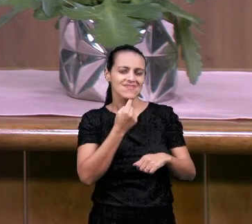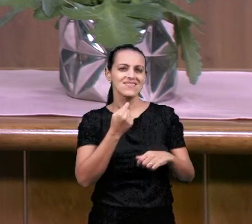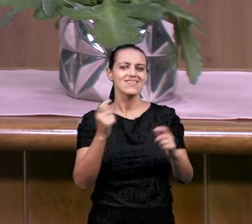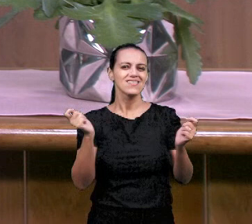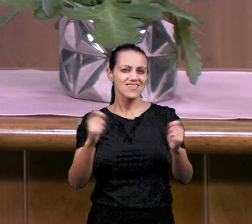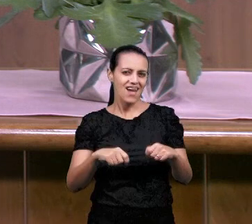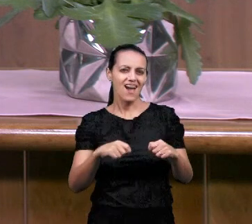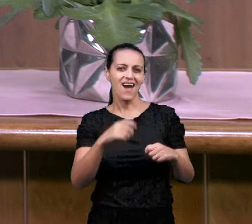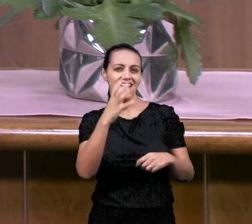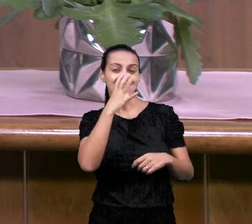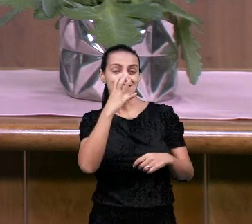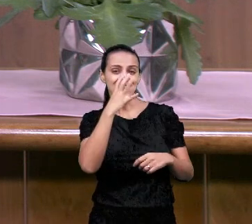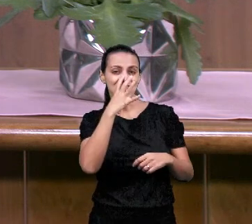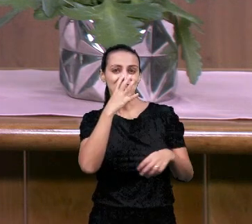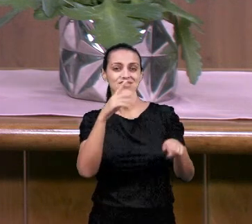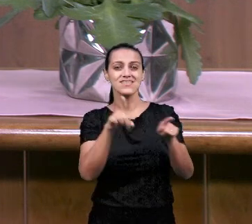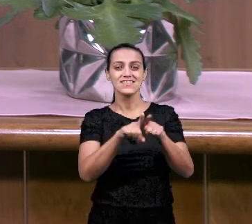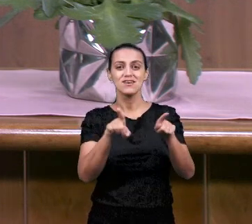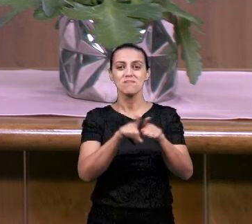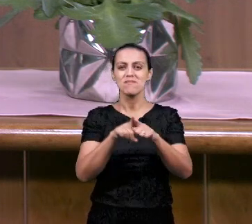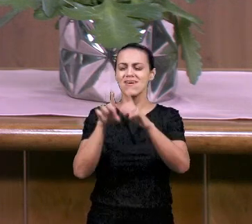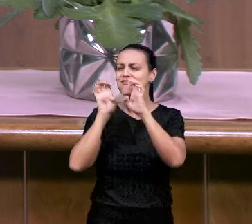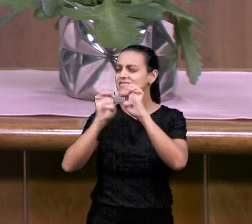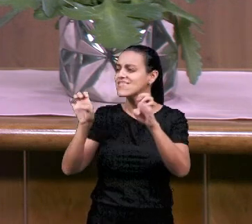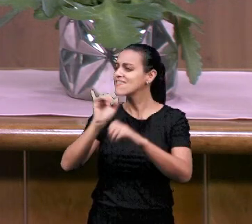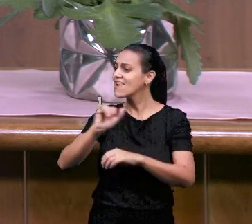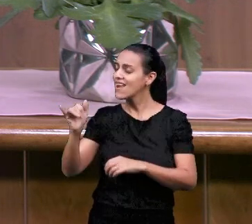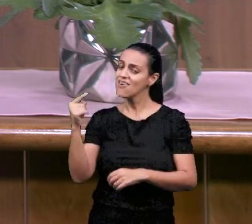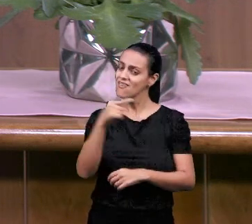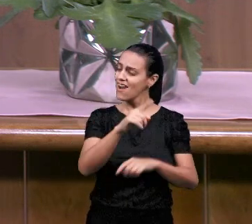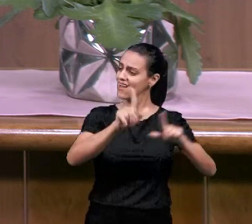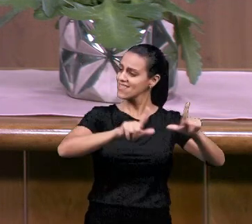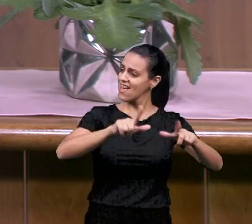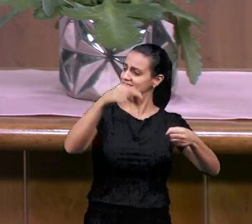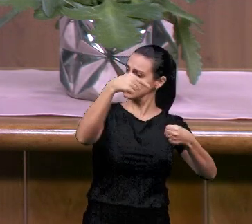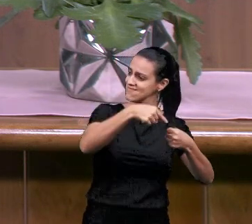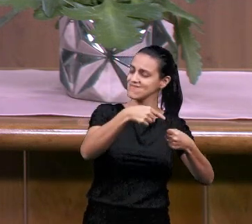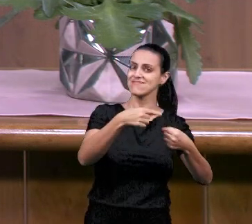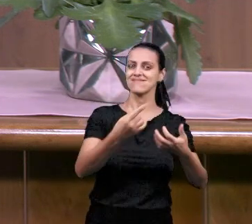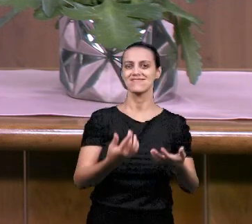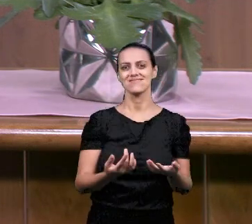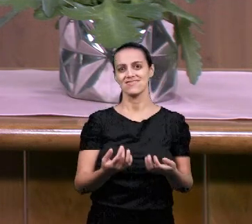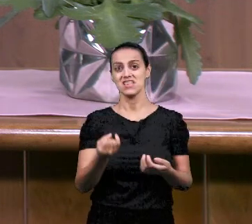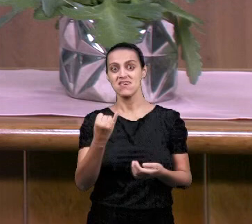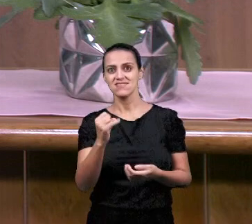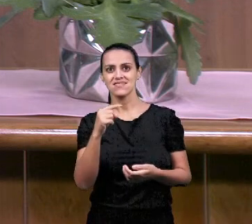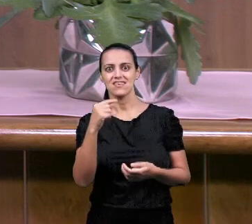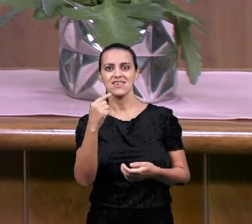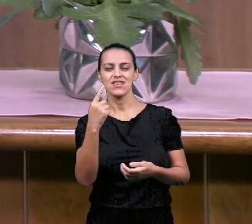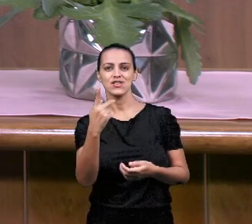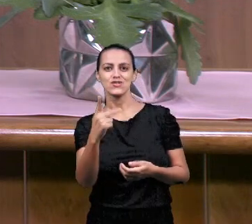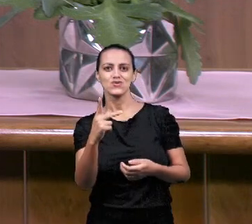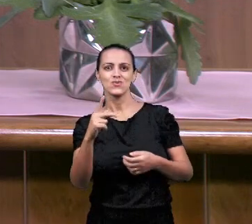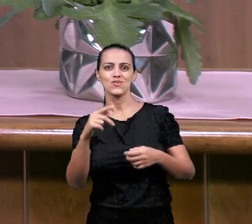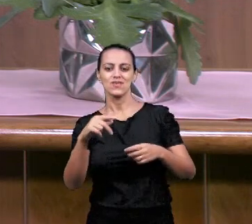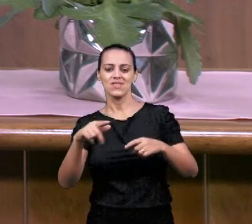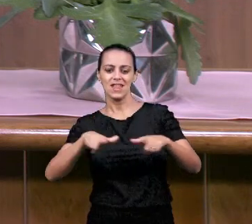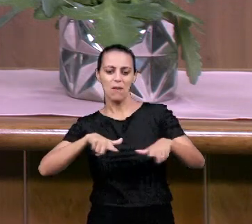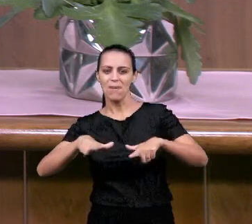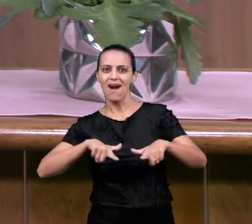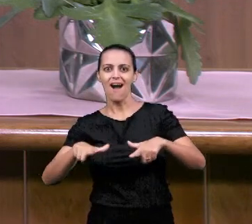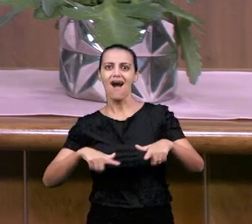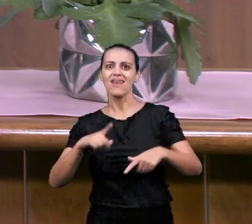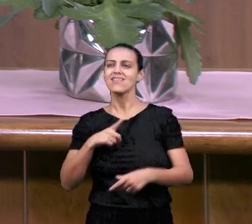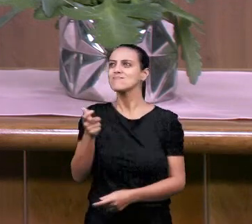minutes, 17h30. Vous pouvez assister, vous pouvez évangéliser, annoncer à vos collègues. Si vous avez